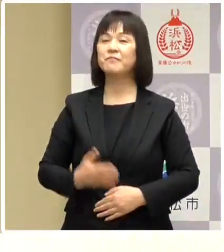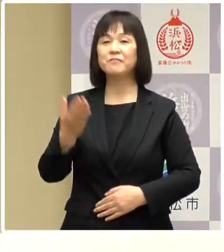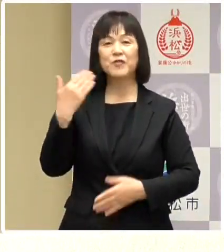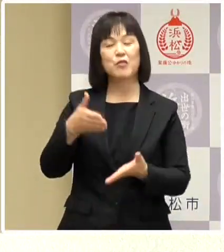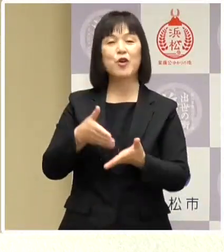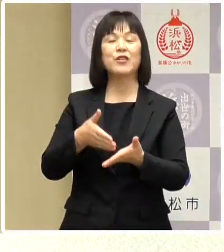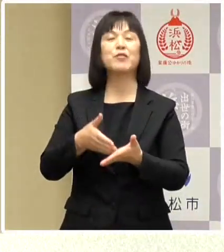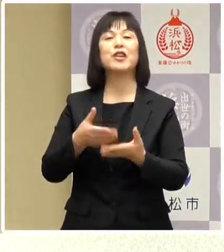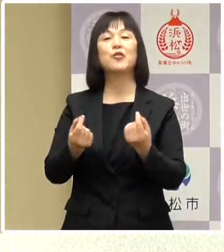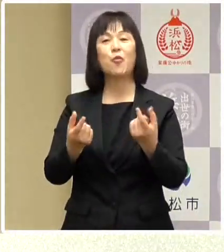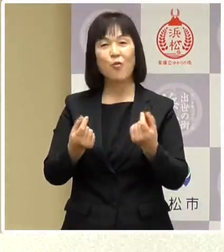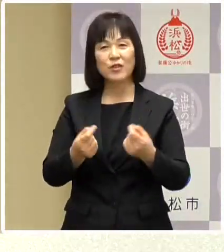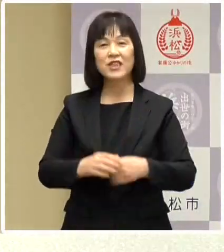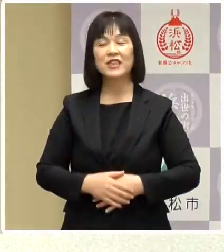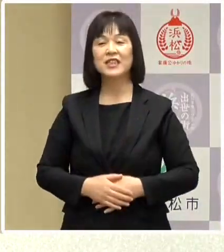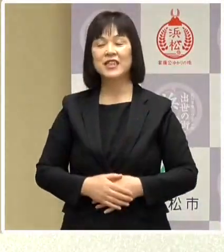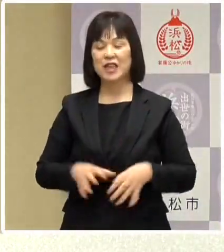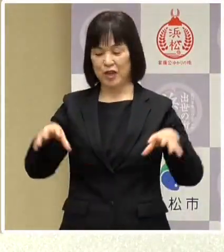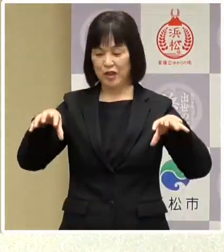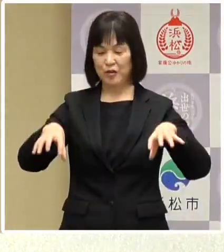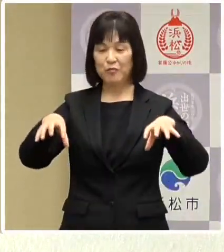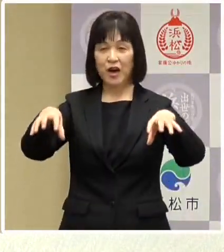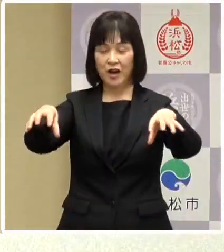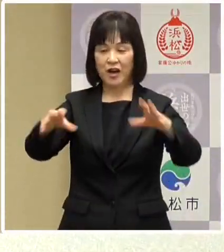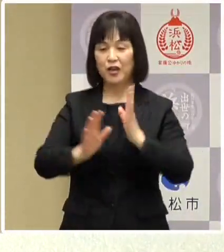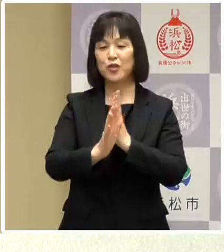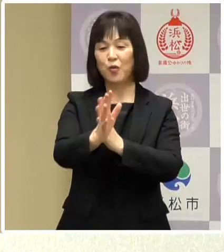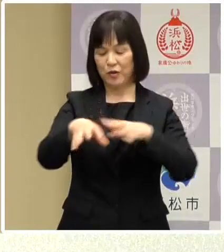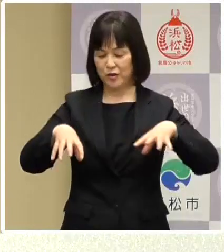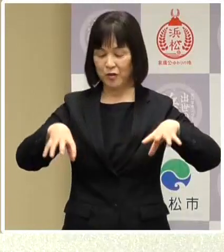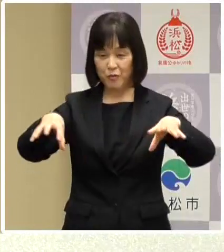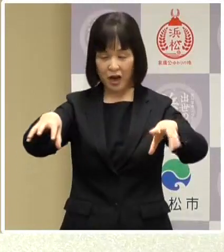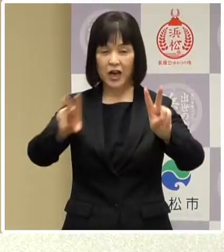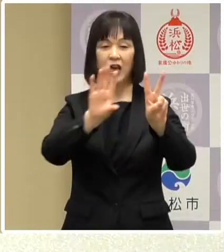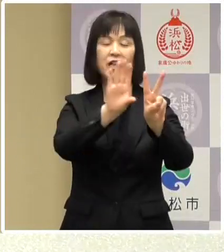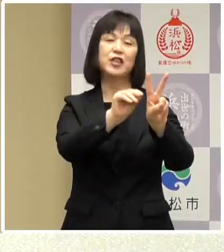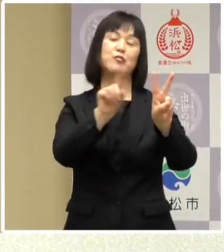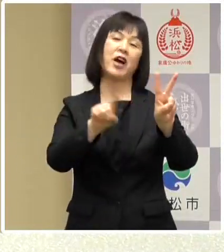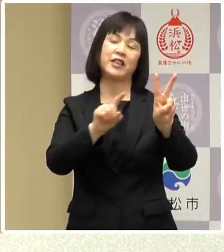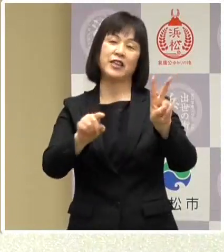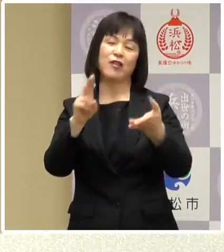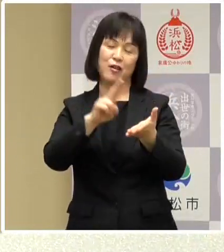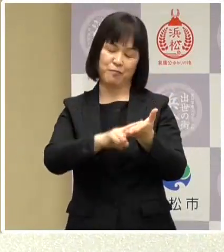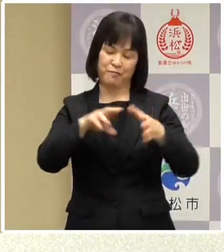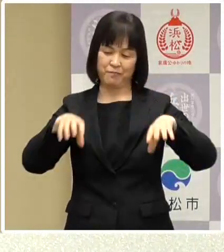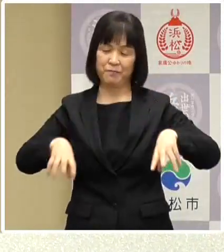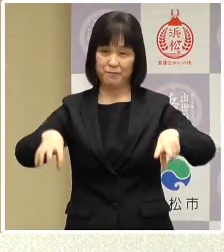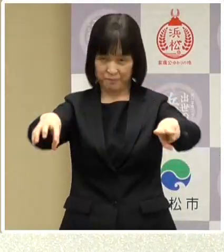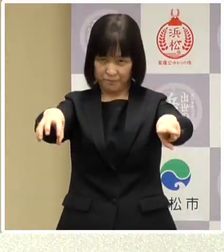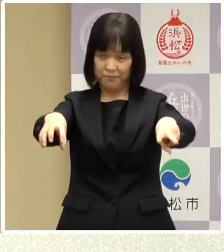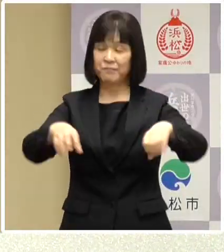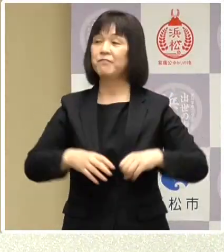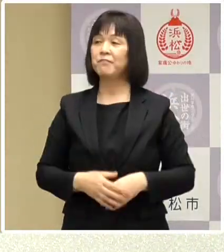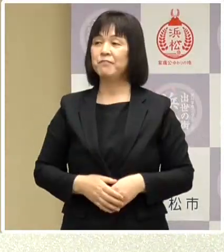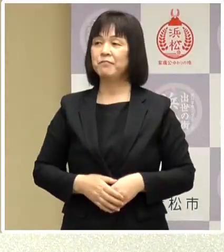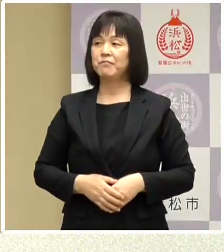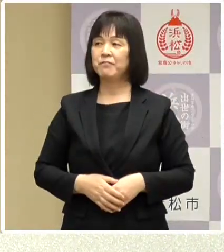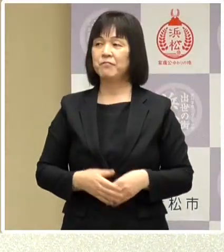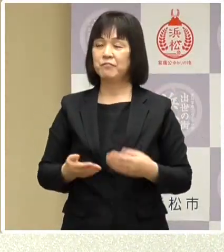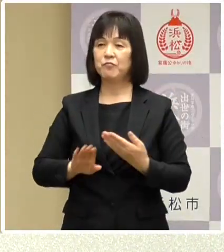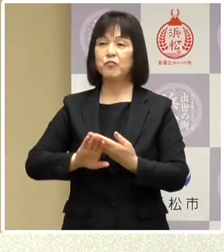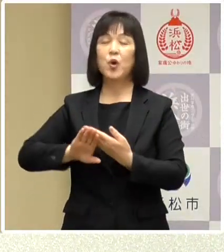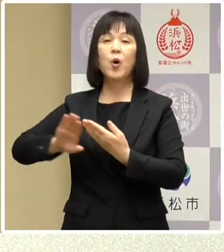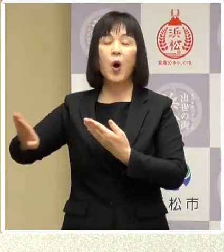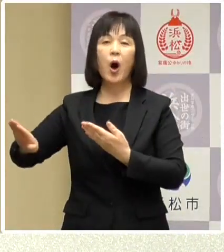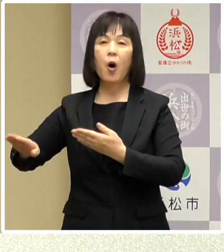先ほど申しましたように、両サイドに観覧席というか抽選で当たった方たちに入ってもらうエリアを作りまして、さらにその後ろというのは実